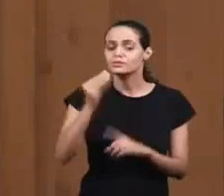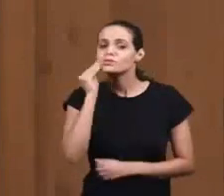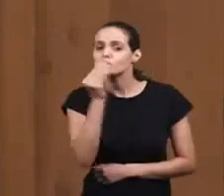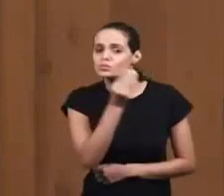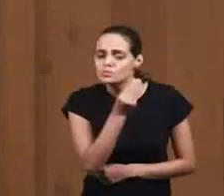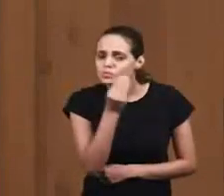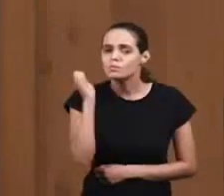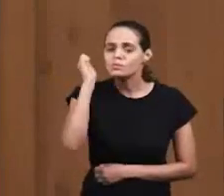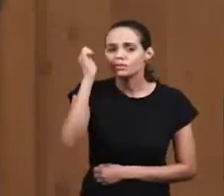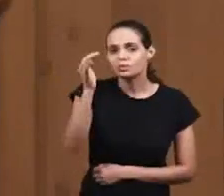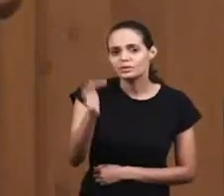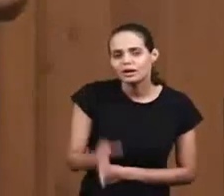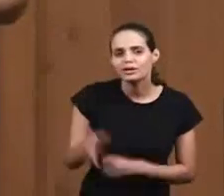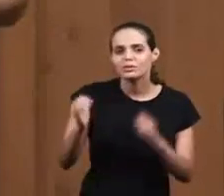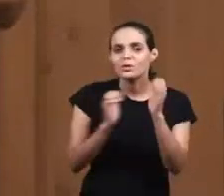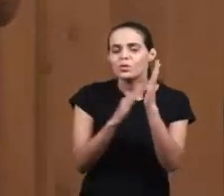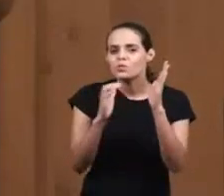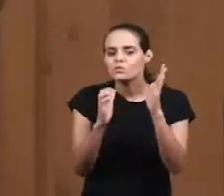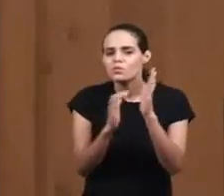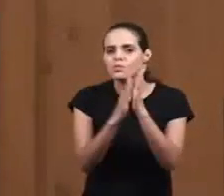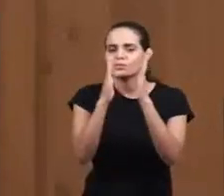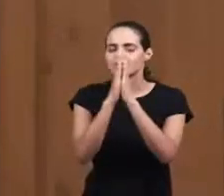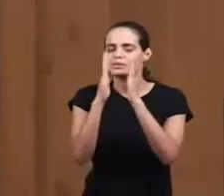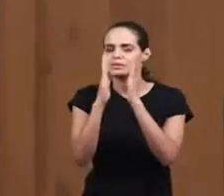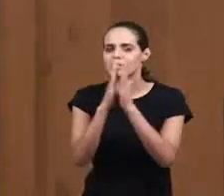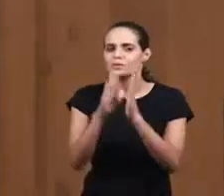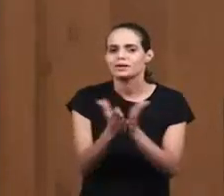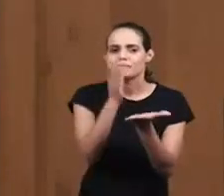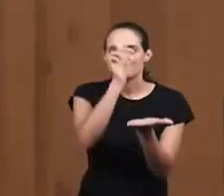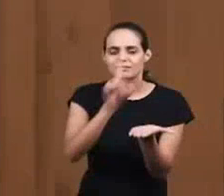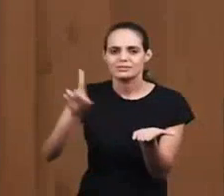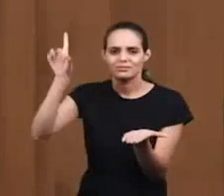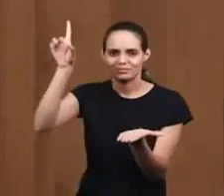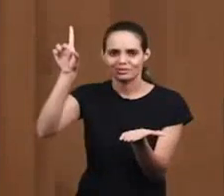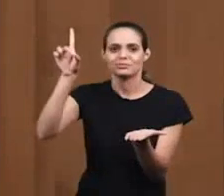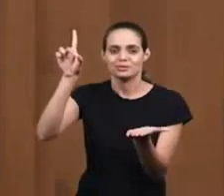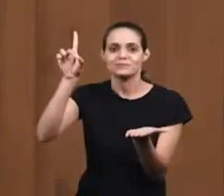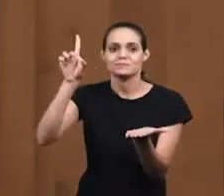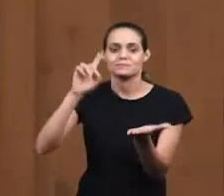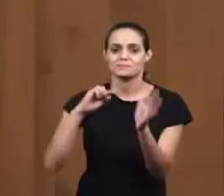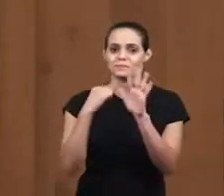das Fasten, das Loben, das Wort und das Gebet.